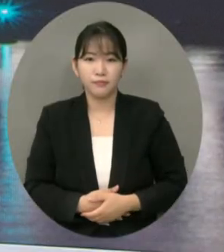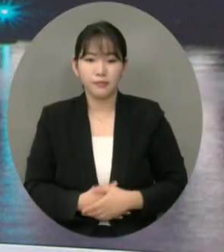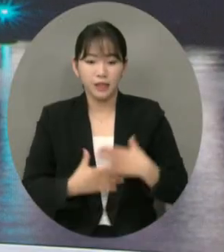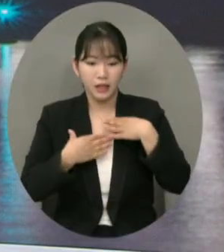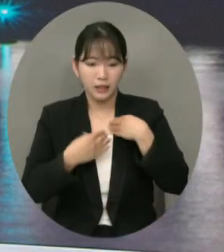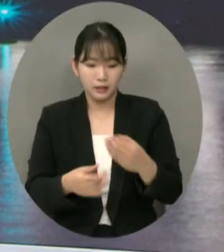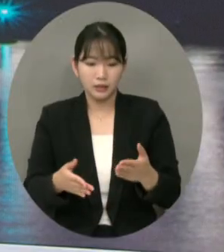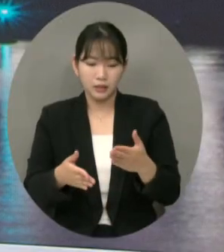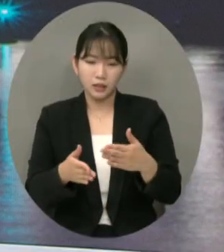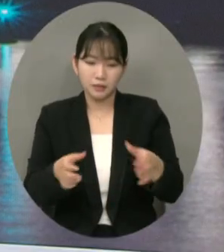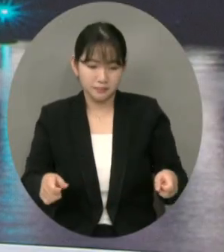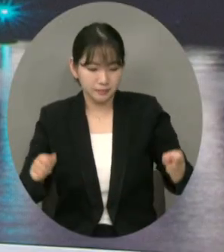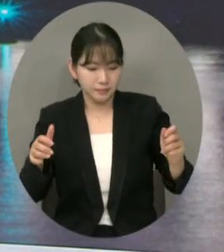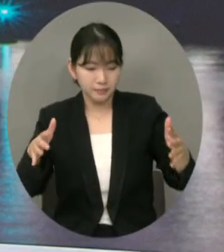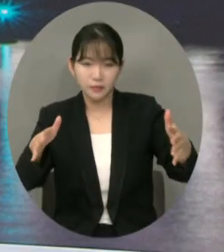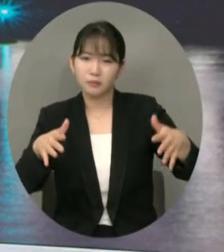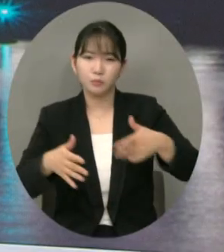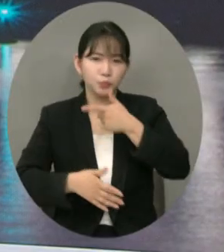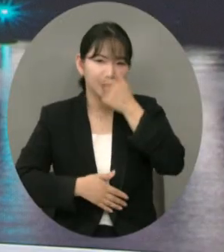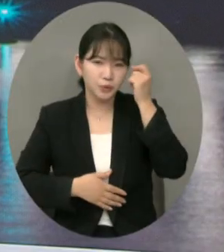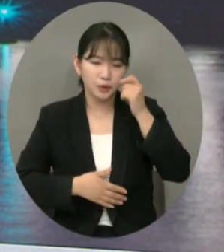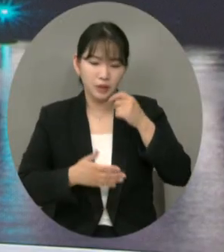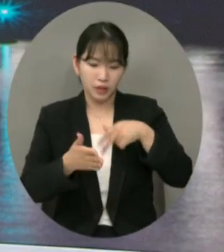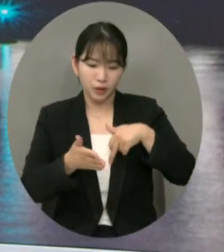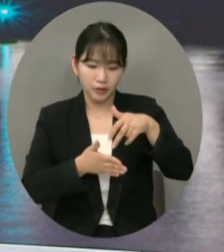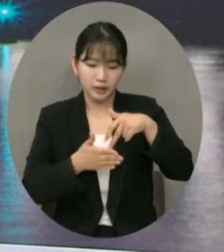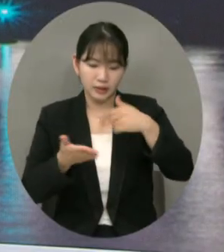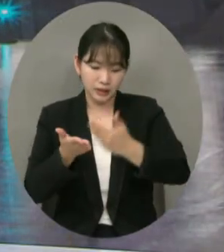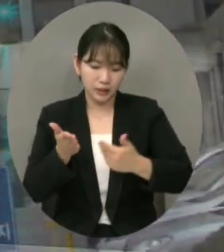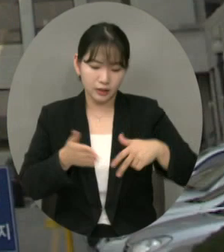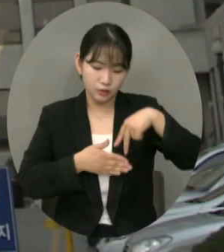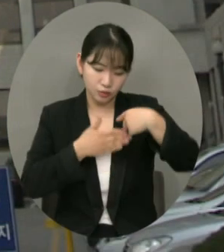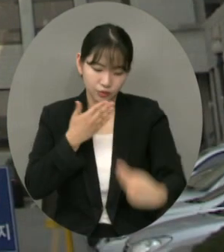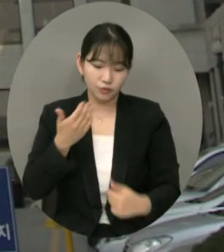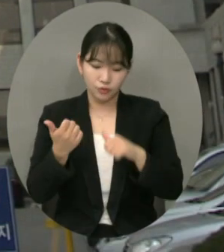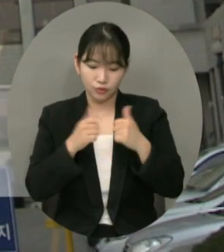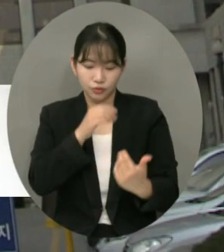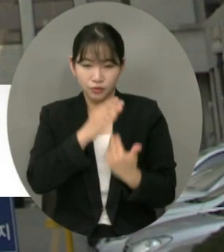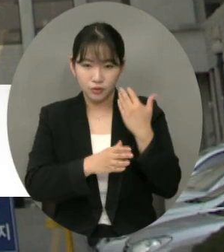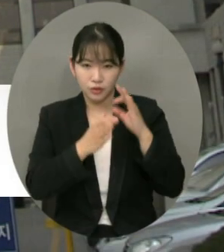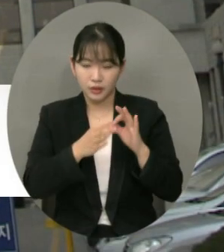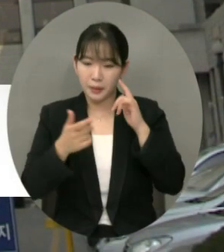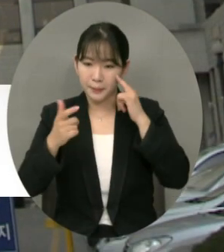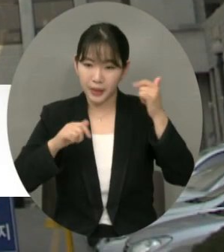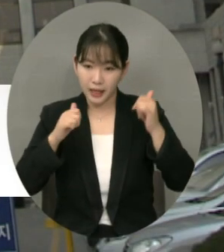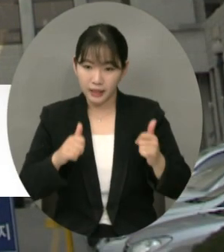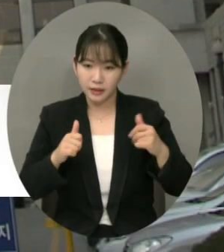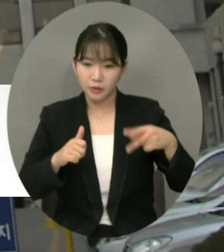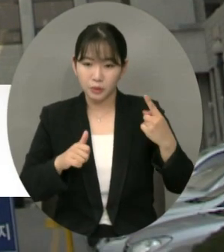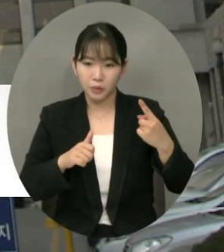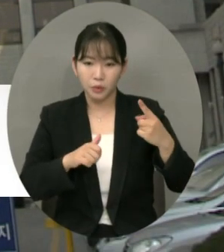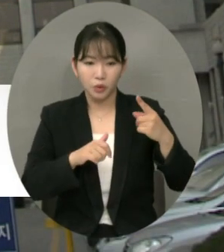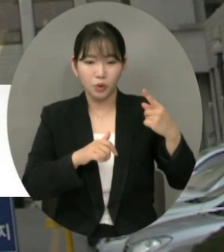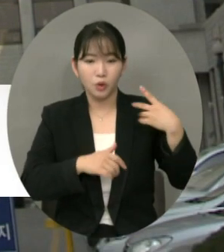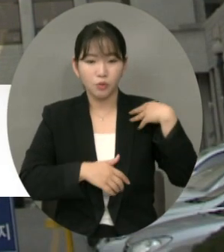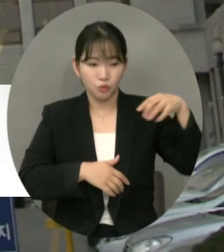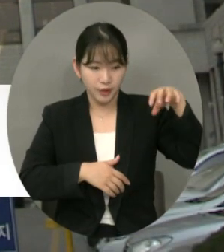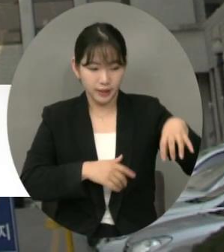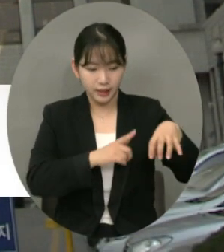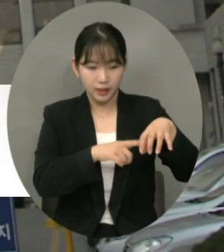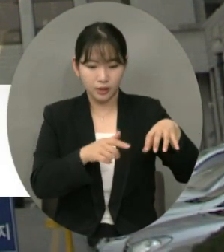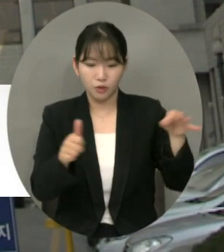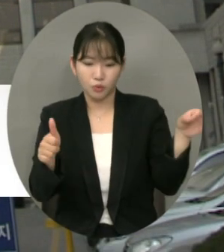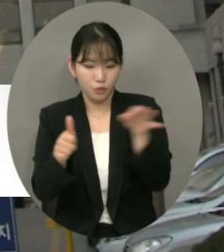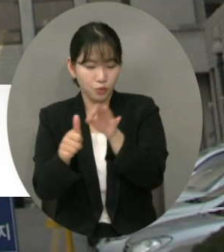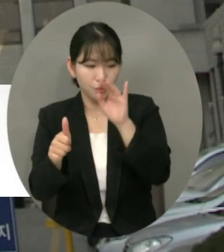안전 시설이 미흡한 도로에서 보행자가 하천에 추락해 숨진 사고와 관련해서 항소심도 지자체의 배상 책임을